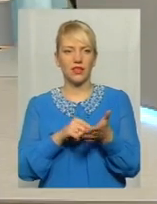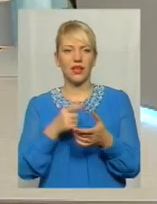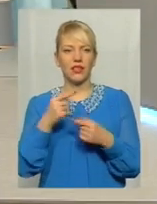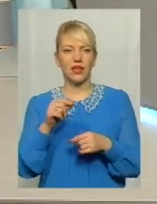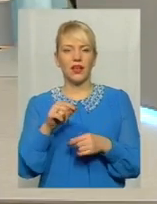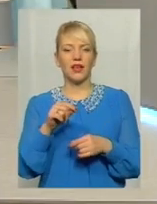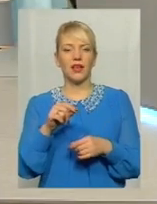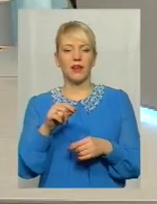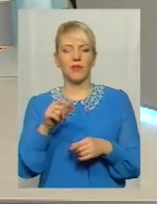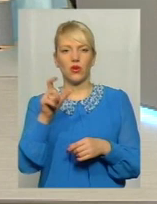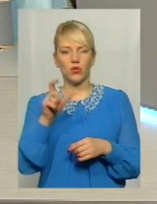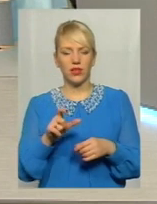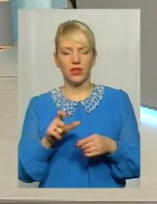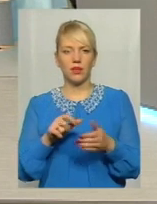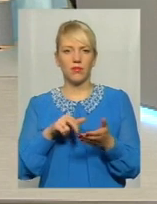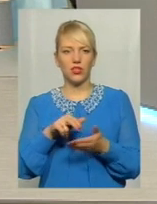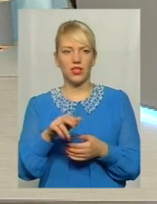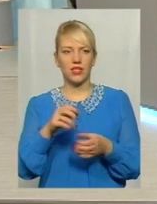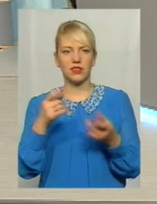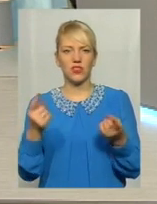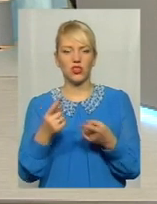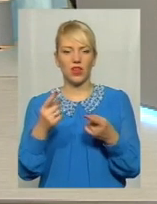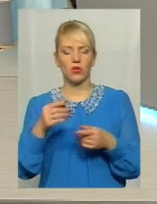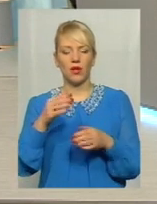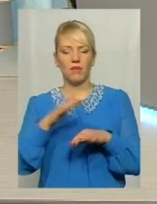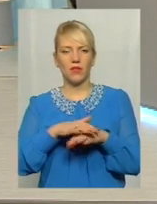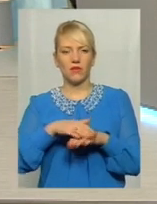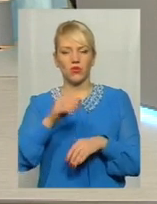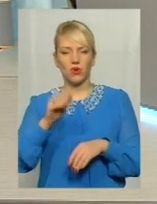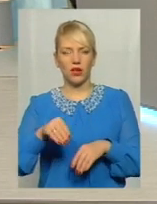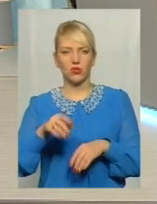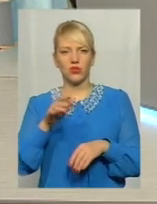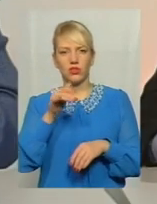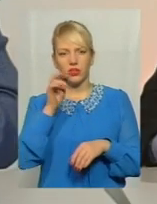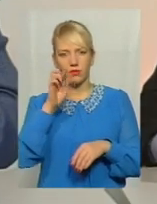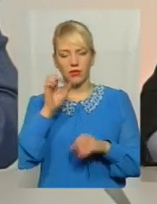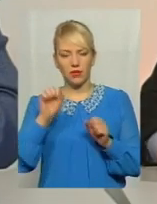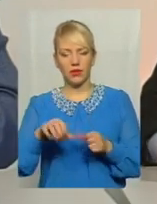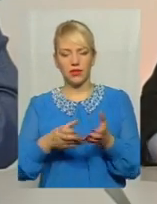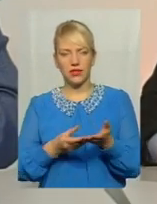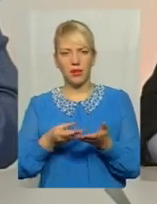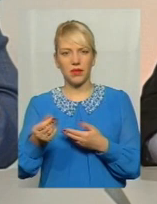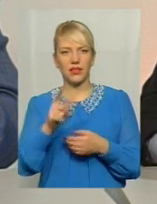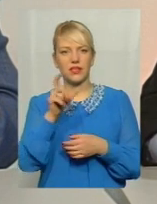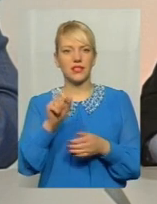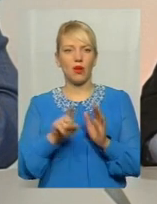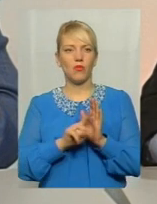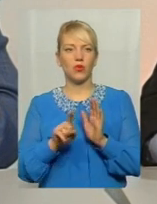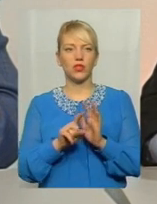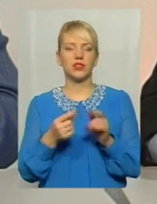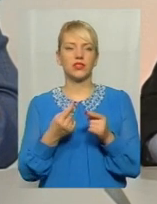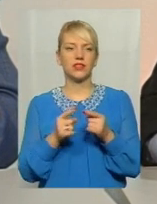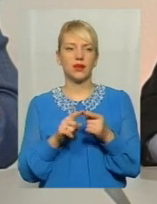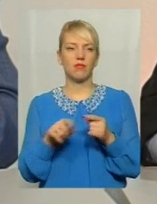пасажир зайшов з карточкою, звичайно, з банківською карточкою і зміг оплатити проїзд. Зараз саме на цій концепції ми зараз працюємо